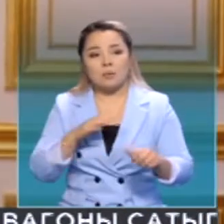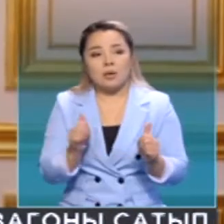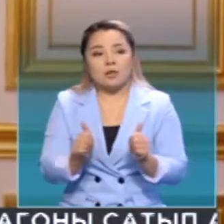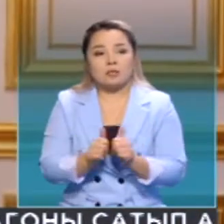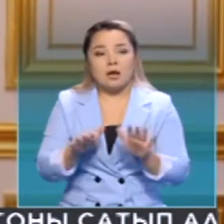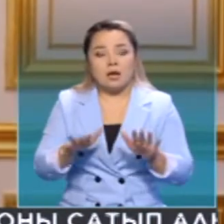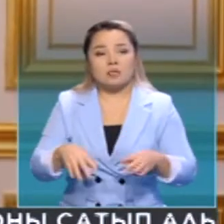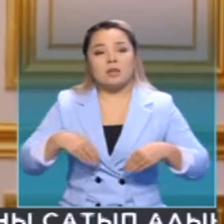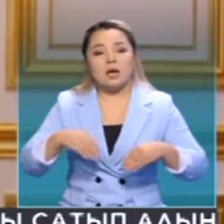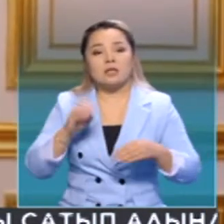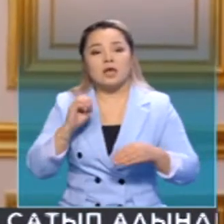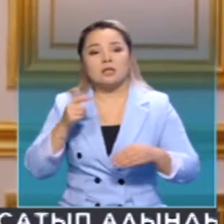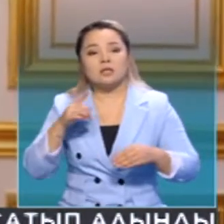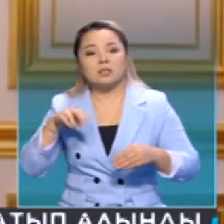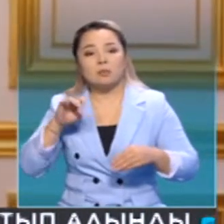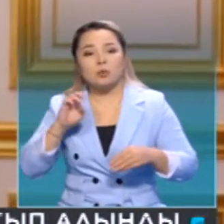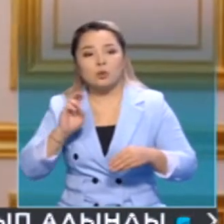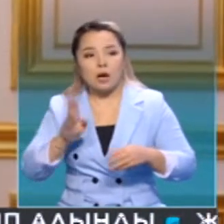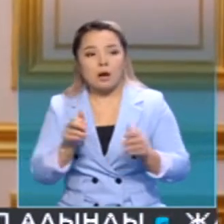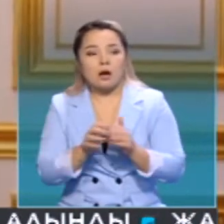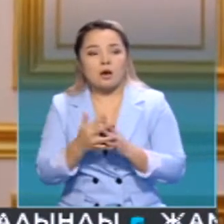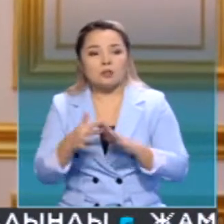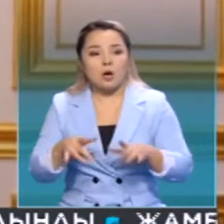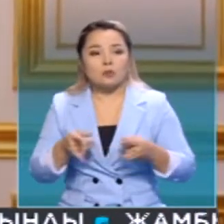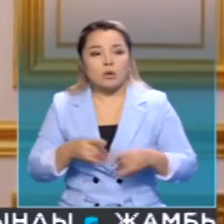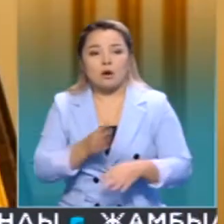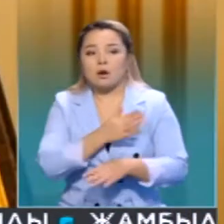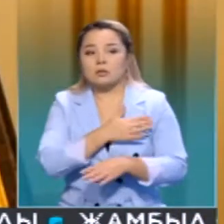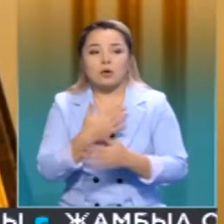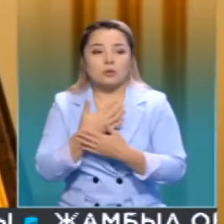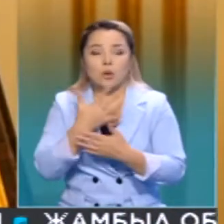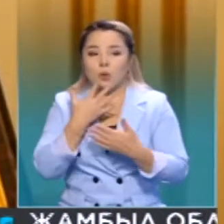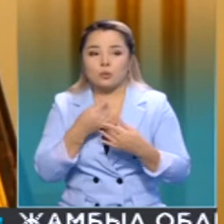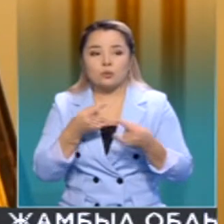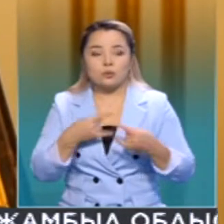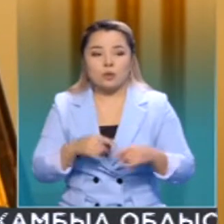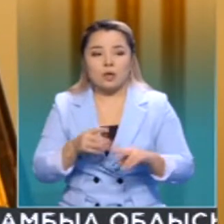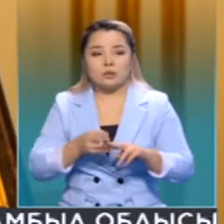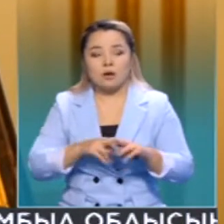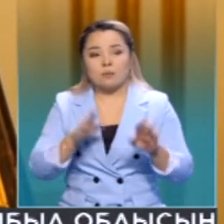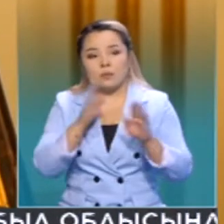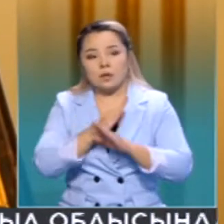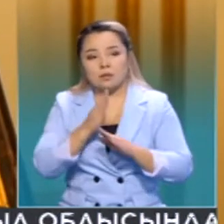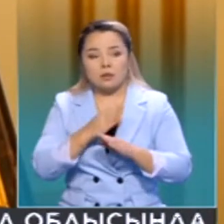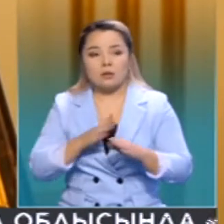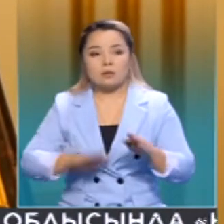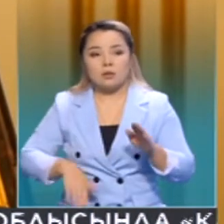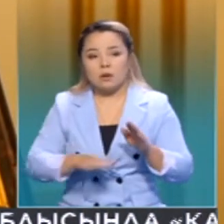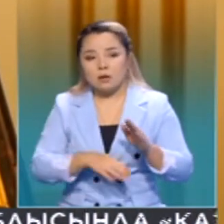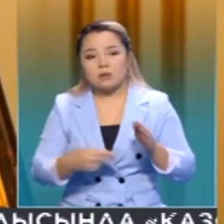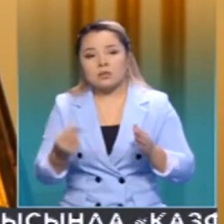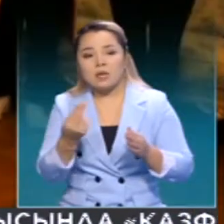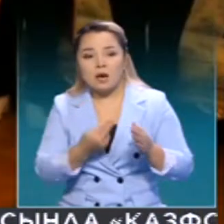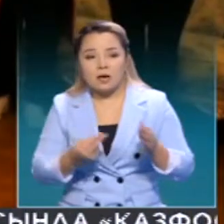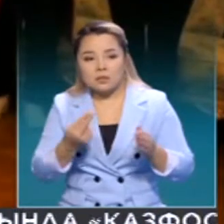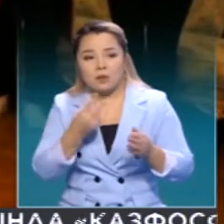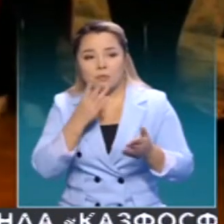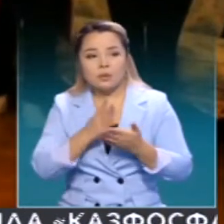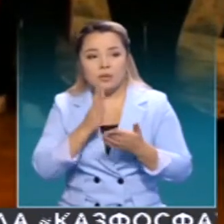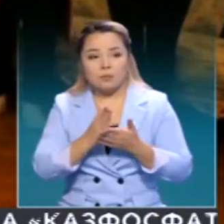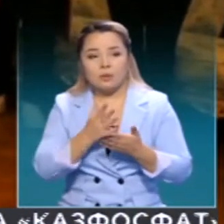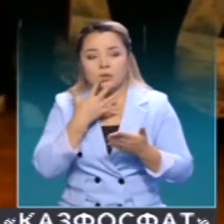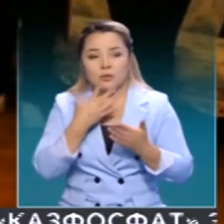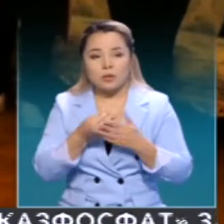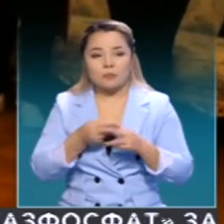орналасқан Егіндібұлақ ауылында дүниеге келген. Екі қолы жоқ азамат өз туындыларын тіспен, кейде башпайларымен салады. Суреттер арқылы